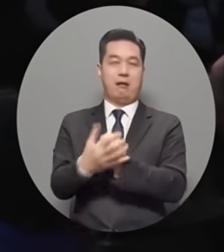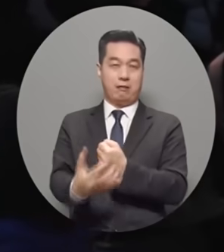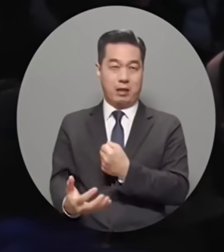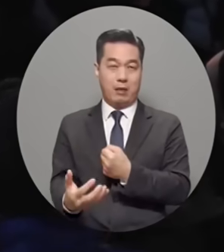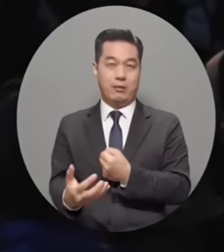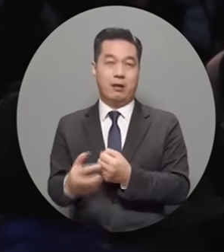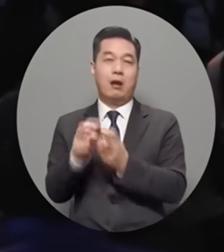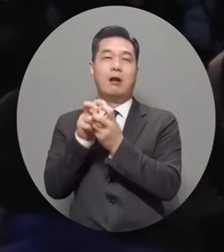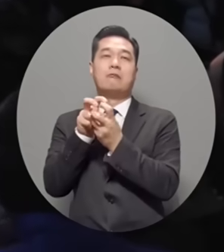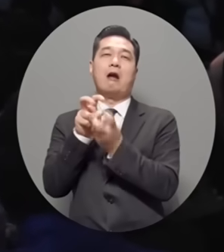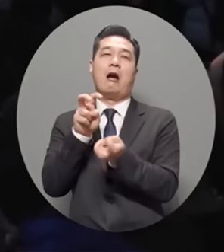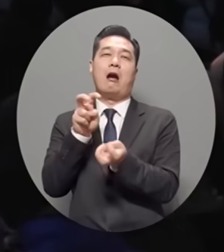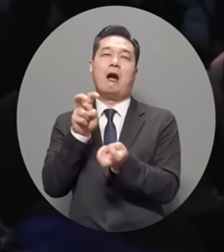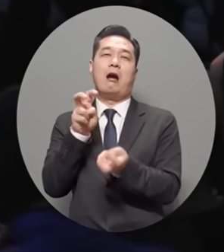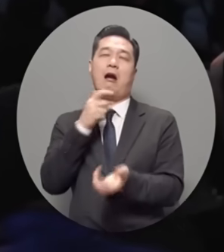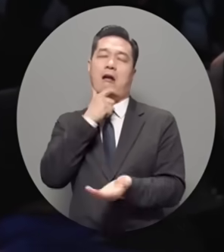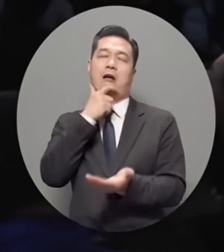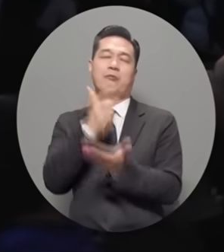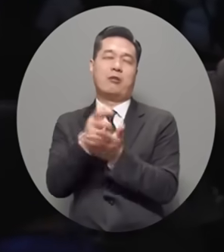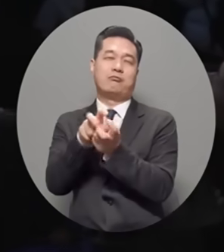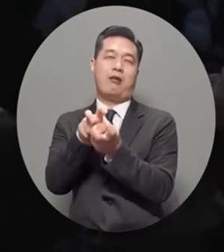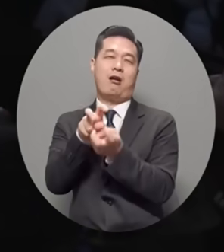탄성이 터져나옵니다.